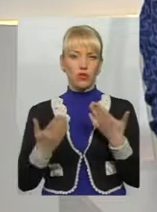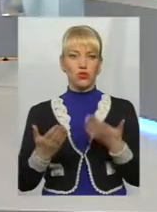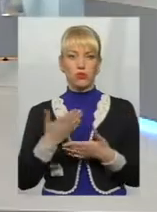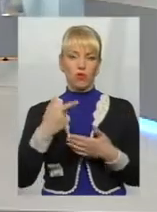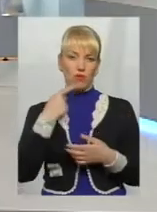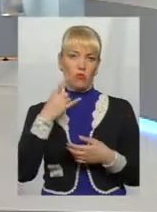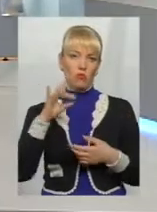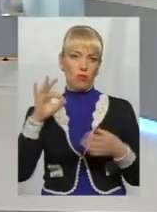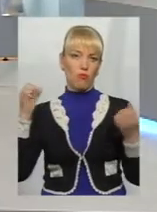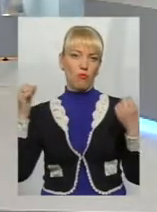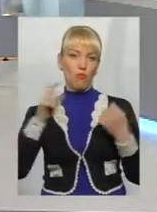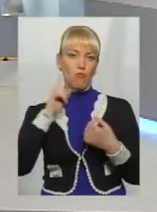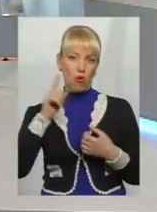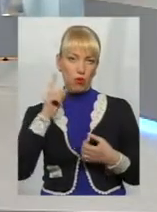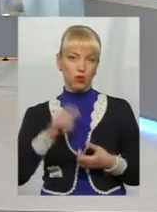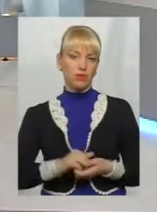молодь?